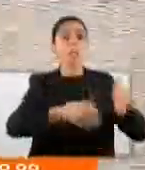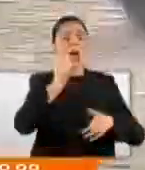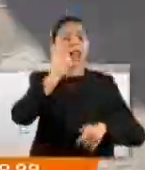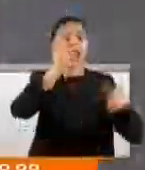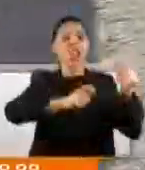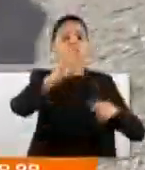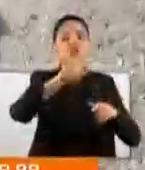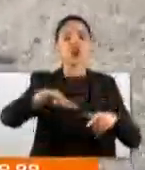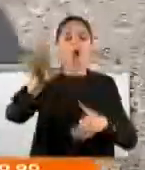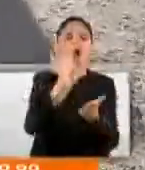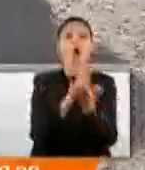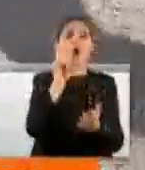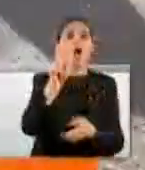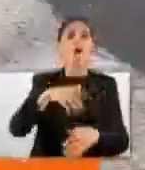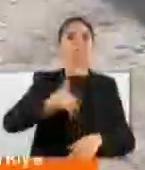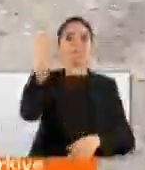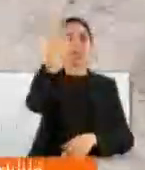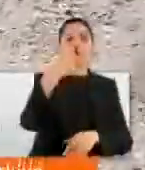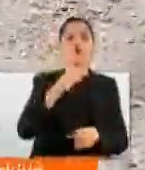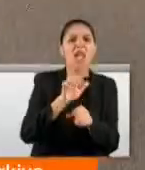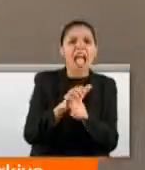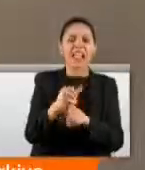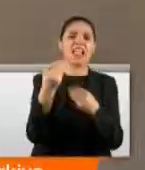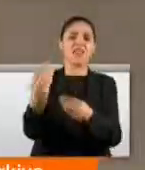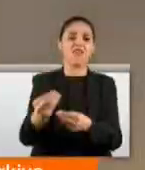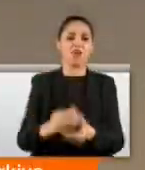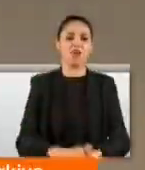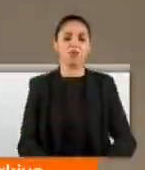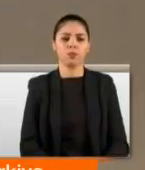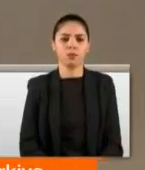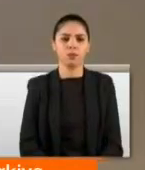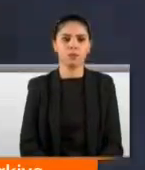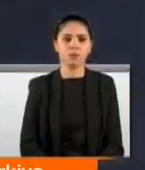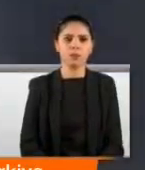civarda görmek istemedikleri köpeklere işkence ediyor. İnsan değilsiniz.